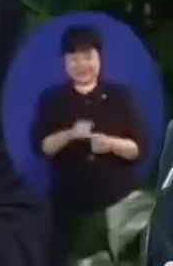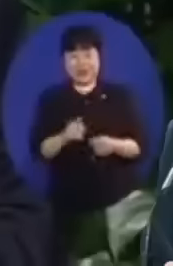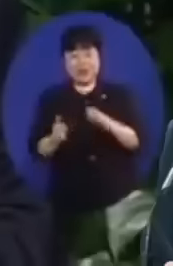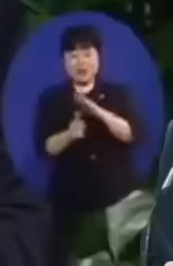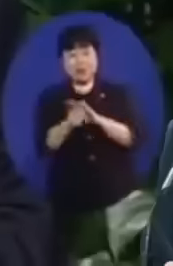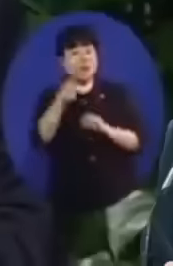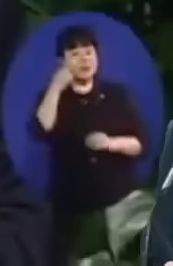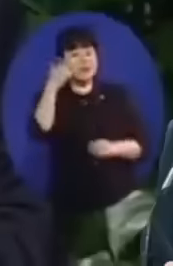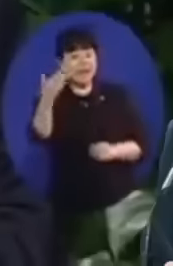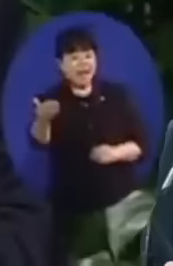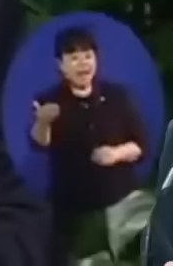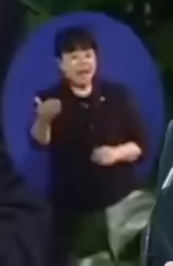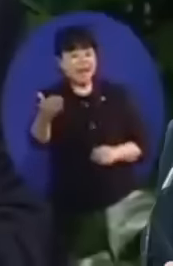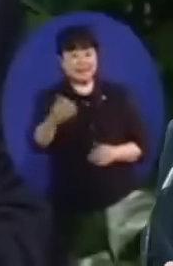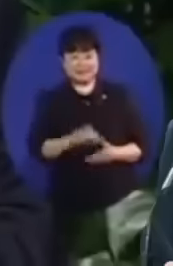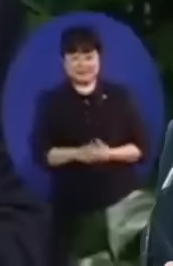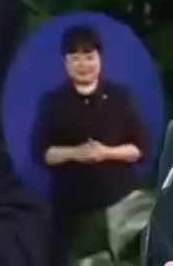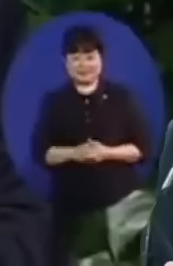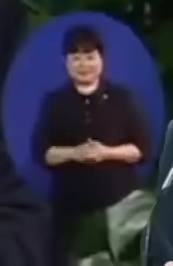뭐냐? 즉